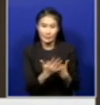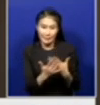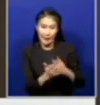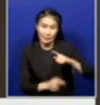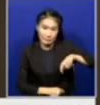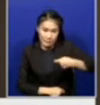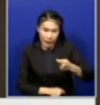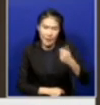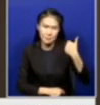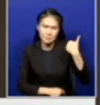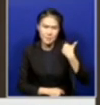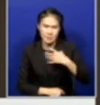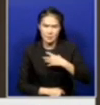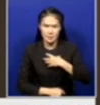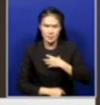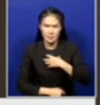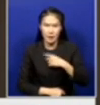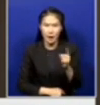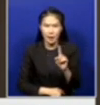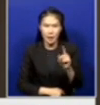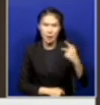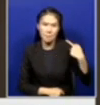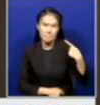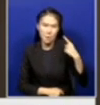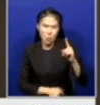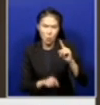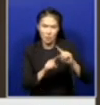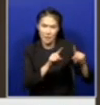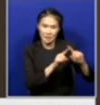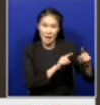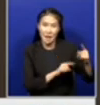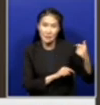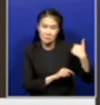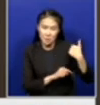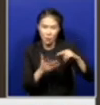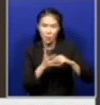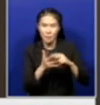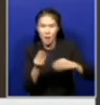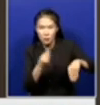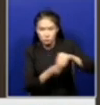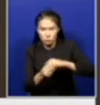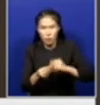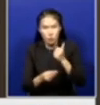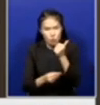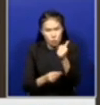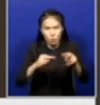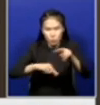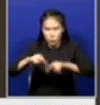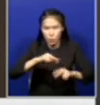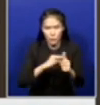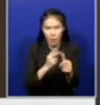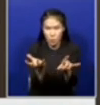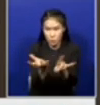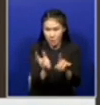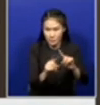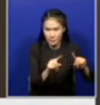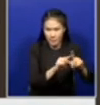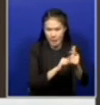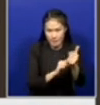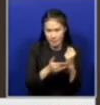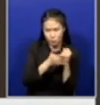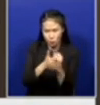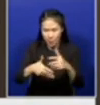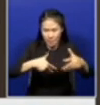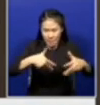เพื่อให้เกิดประโยชน์สูงสุดถูกต้องครอบคลุมโปร่งใสและมีประสิทธิภาพและยังต้องคำนึง